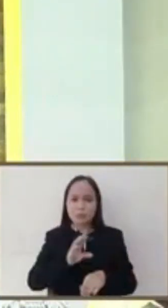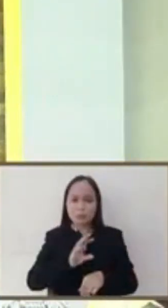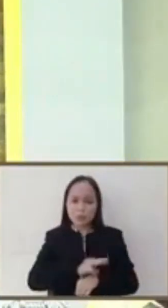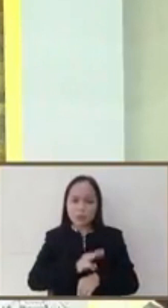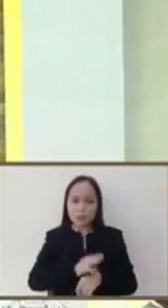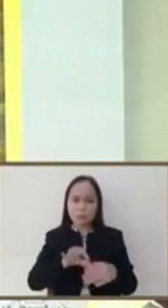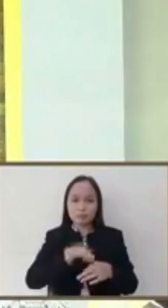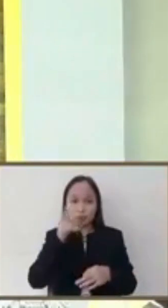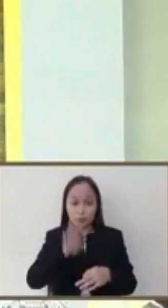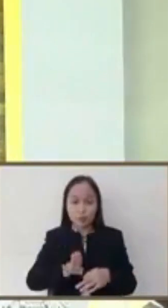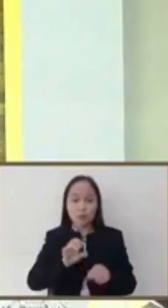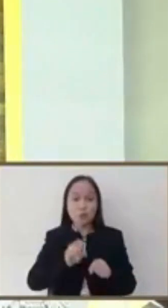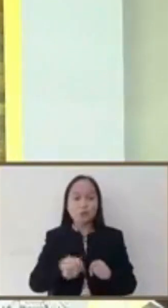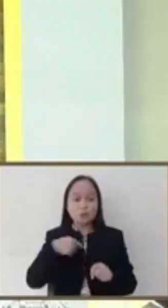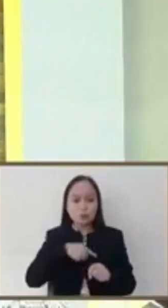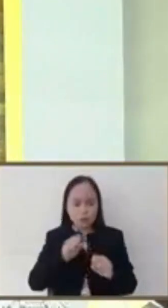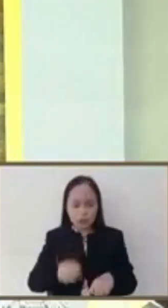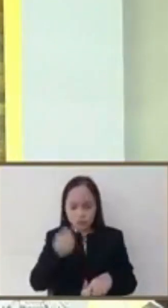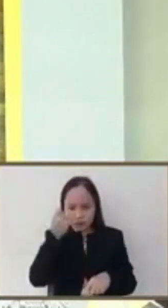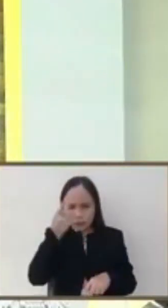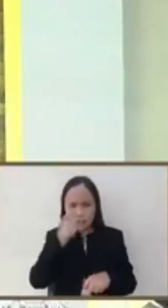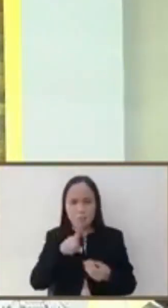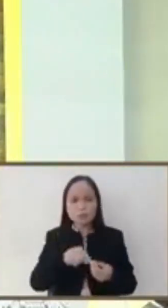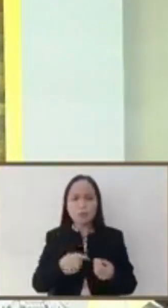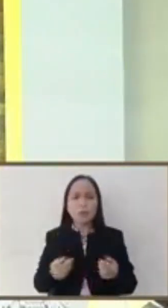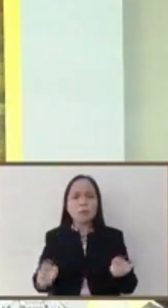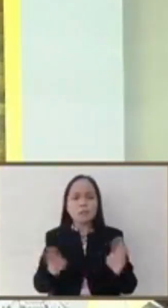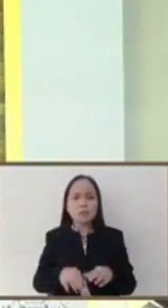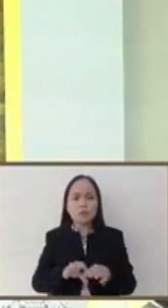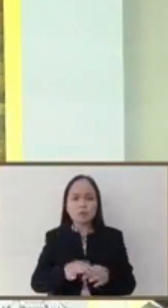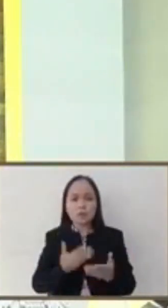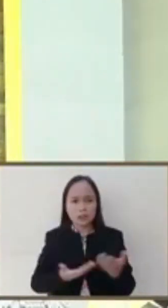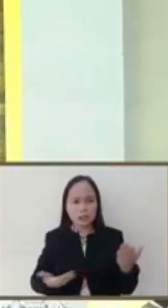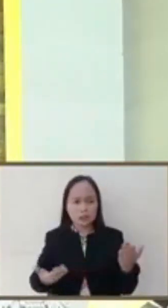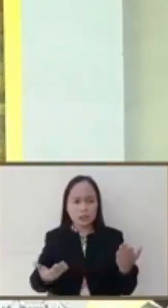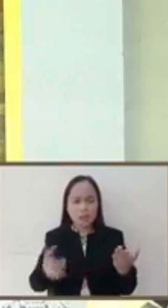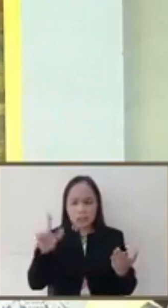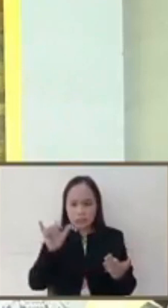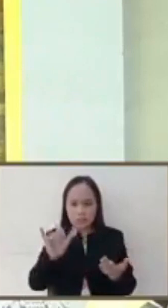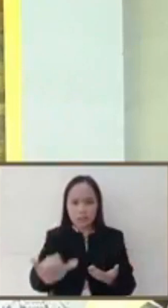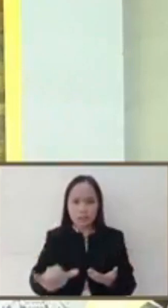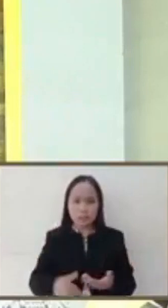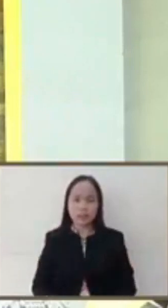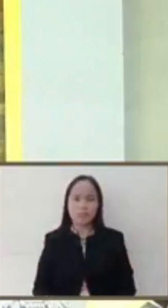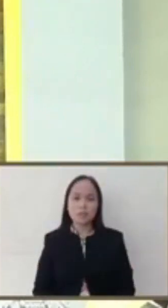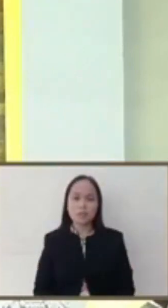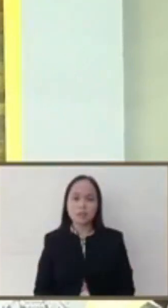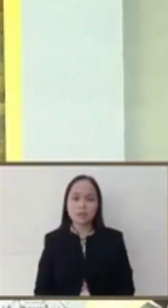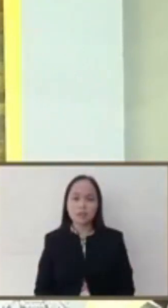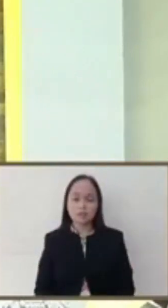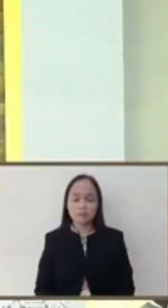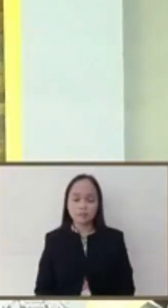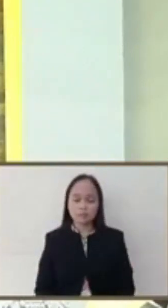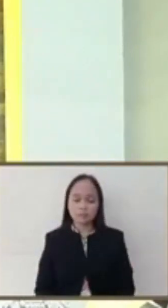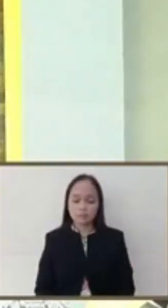po nila ang matter ng eternity. See? Now, this is very important, kapatid.